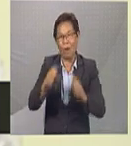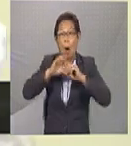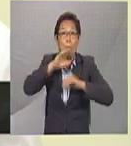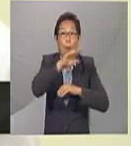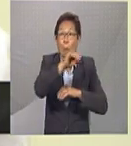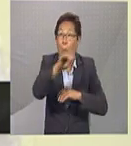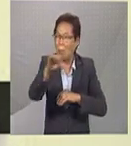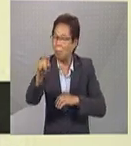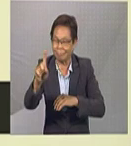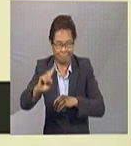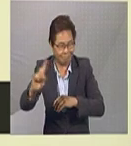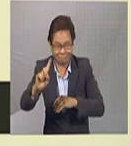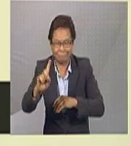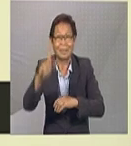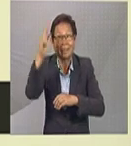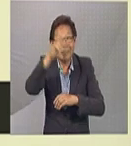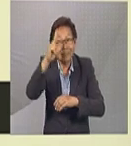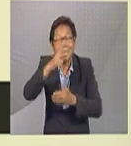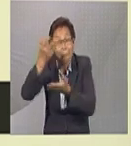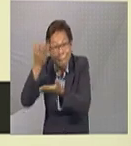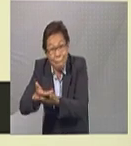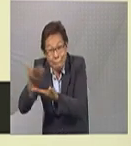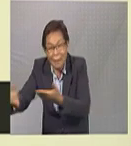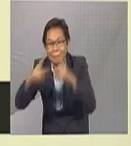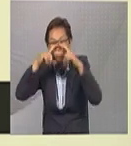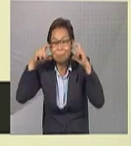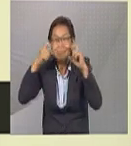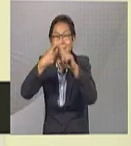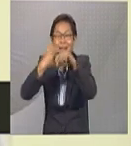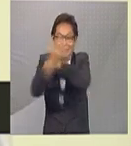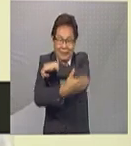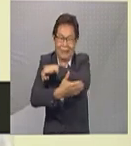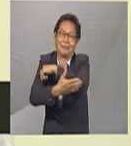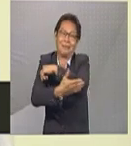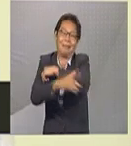dihebohkan, tetapi kerajaan membelinya daripada negara tersebut.